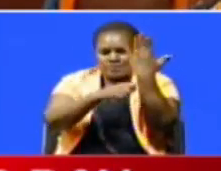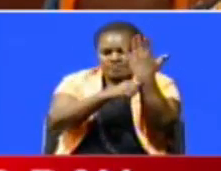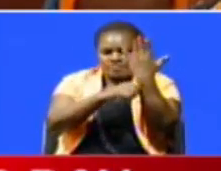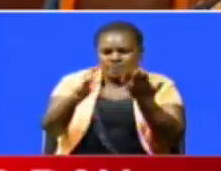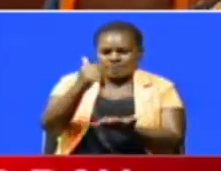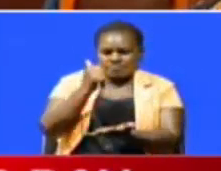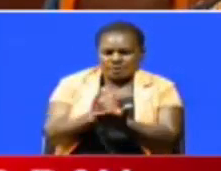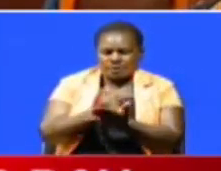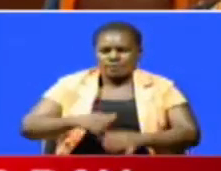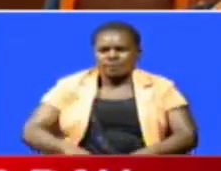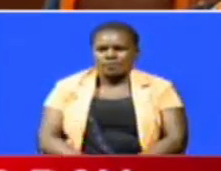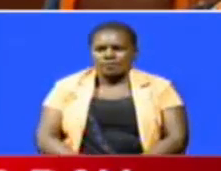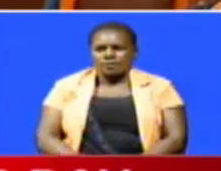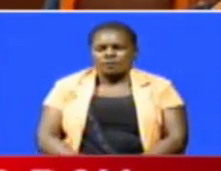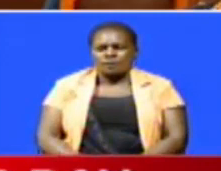Amen.